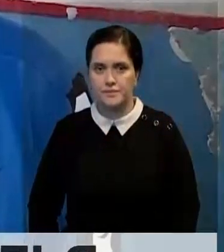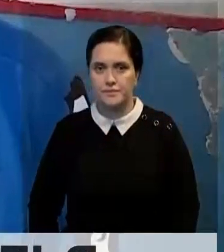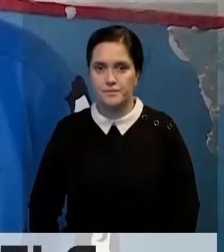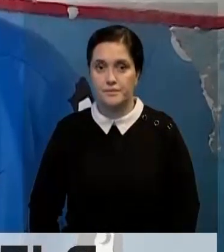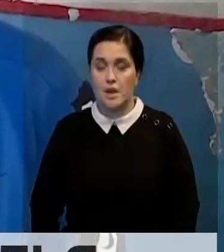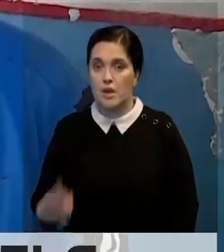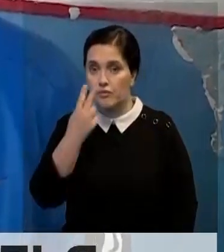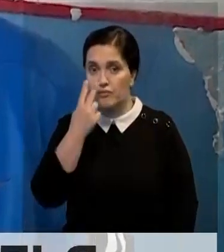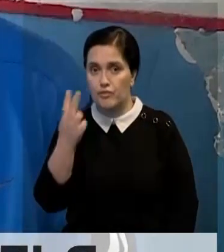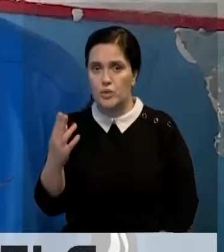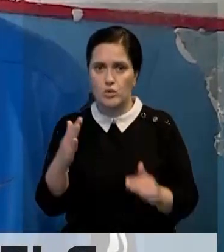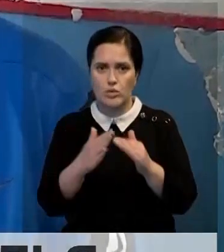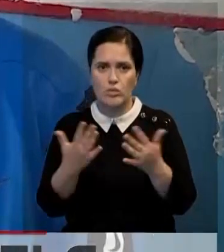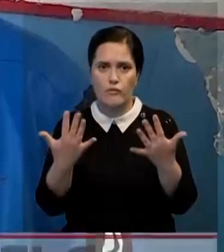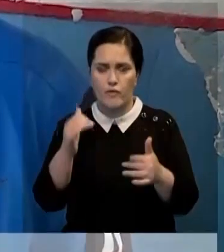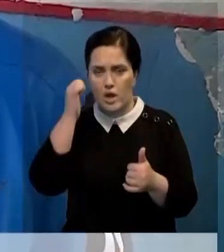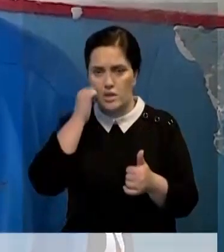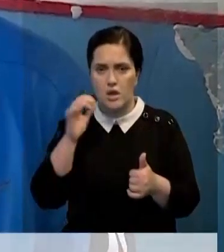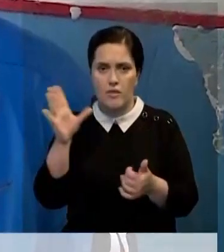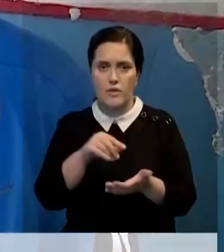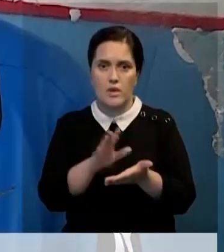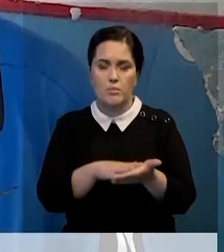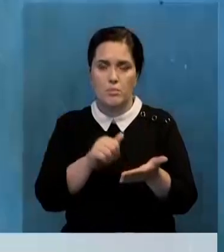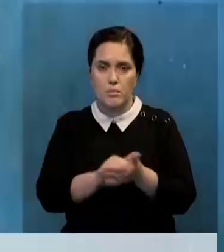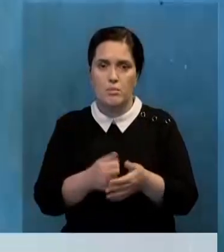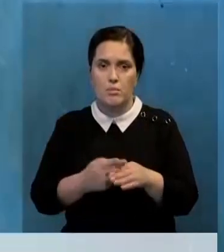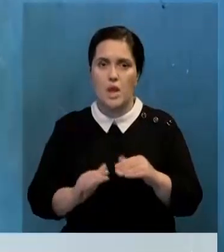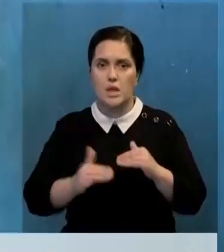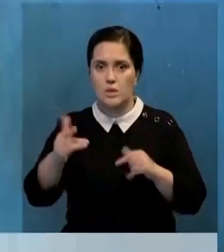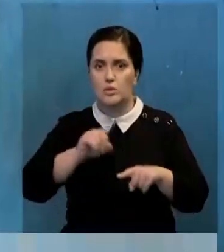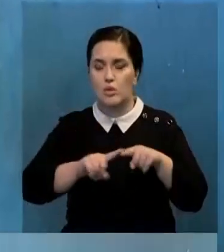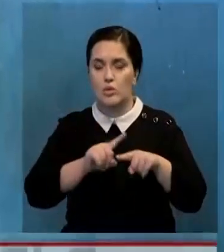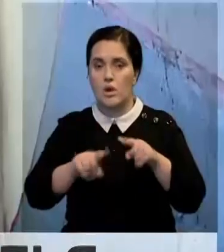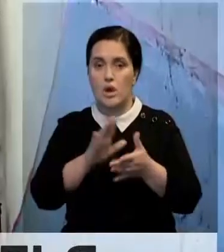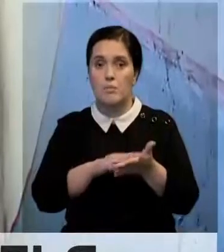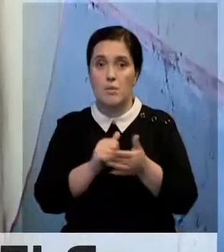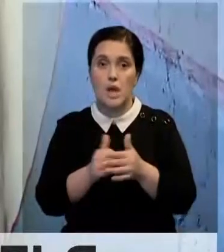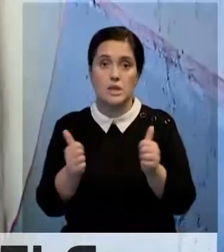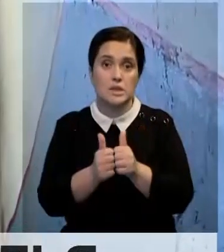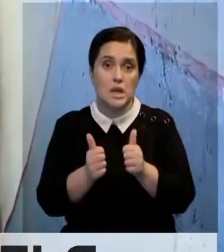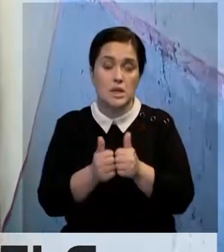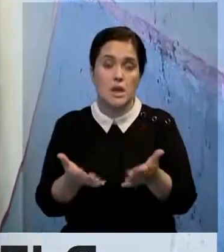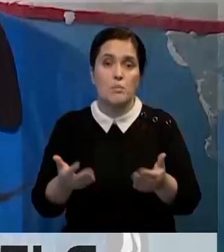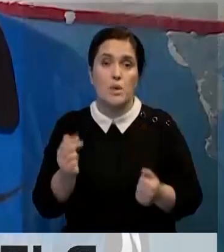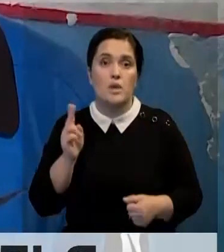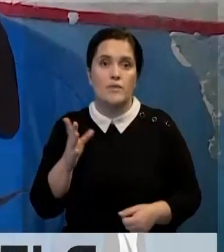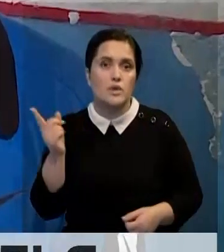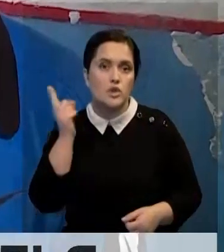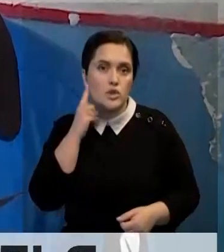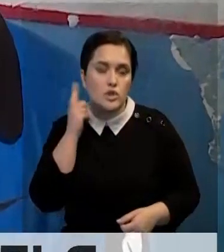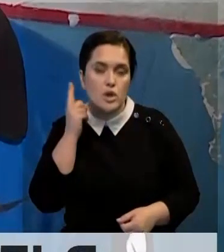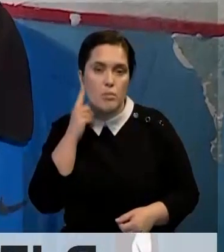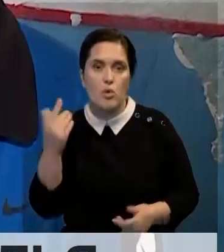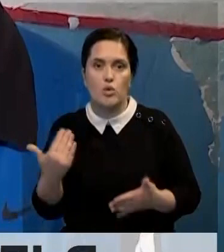Сами видите, дом в плачевном состоянии, все прогнило, лестницы скрипят, вот-вот рухнут. От соседей, которые уже получили квартиры, слышим, что новое